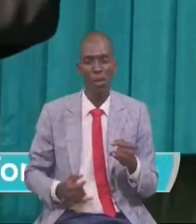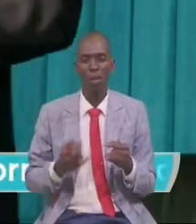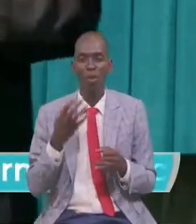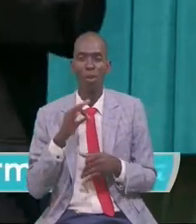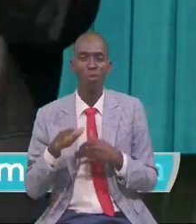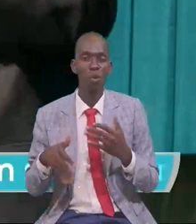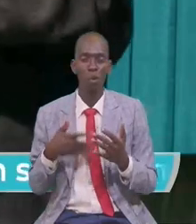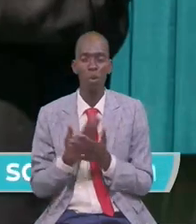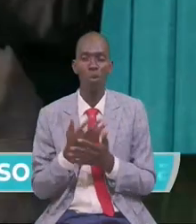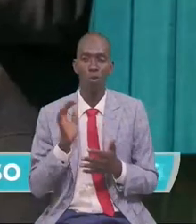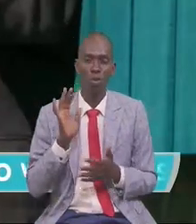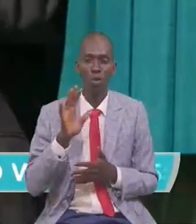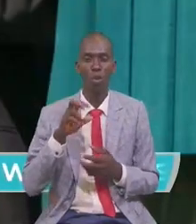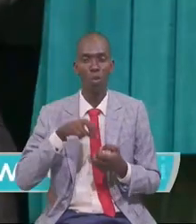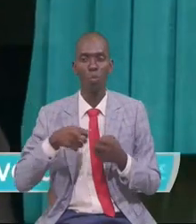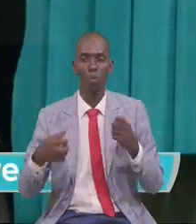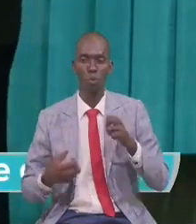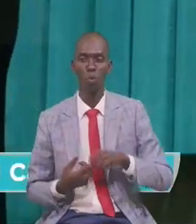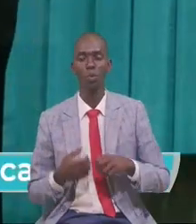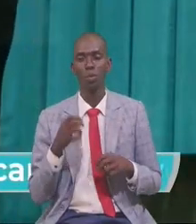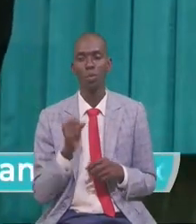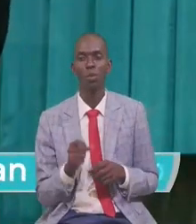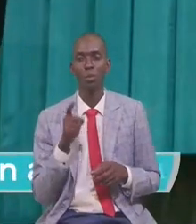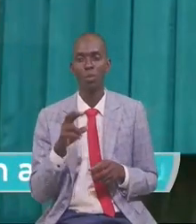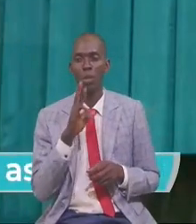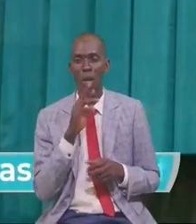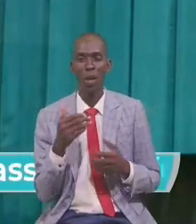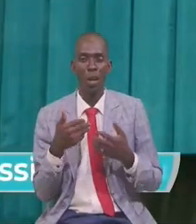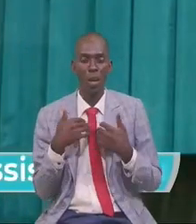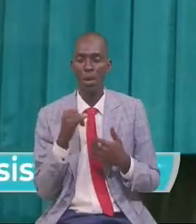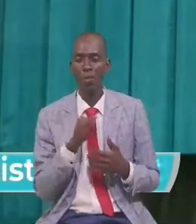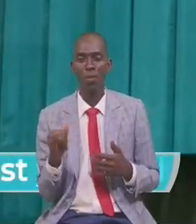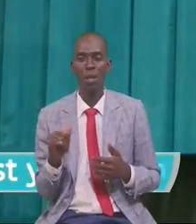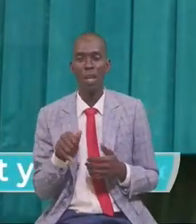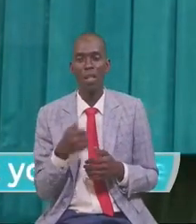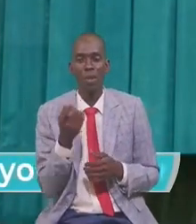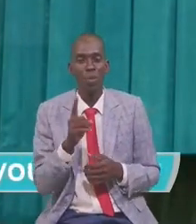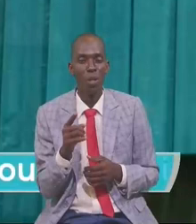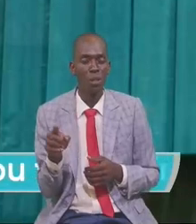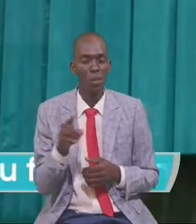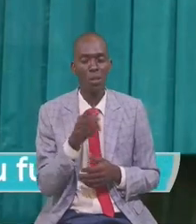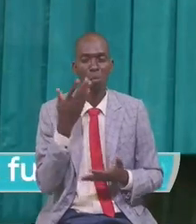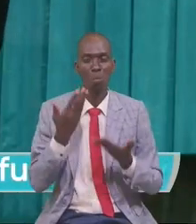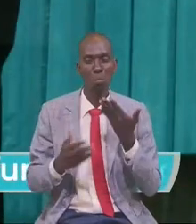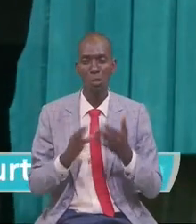arrêt bus de ces défis de votre vie. N'importe où ils sont, ça peut être un parent.